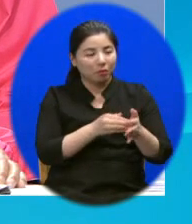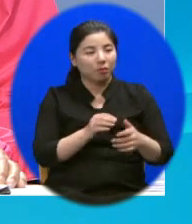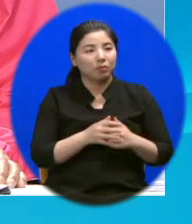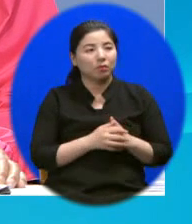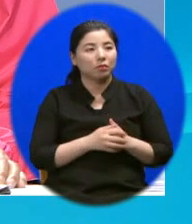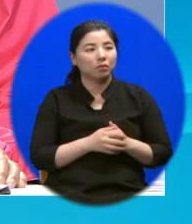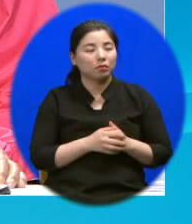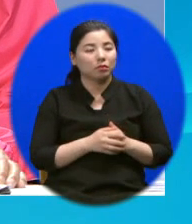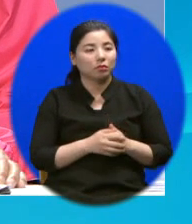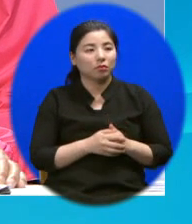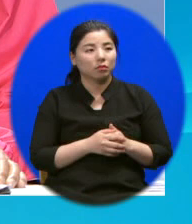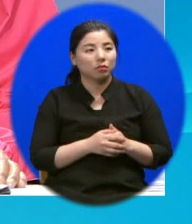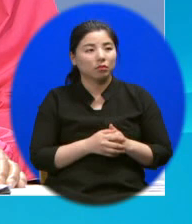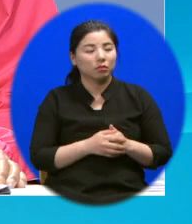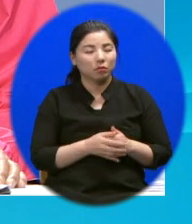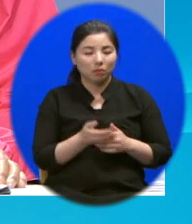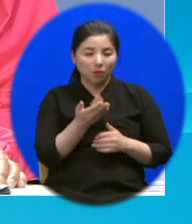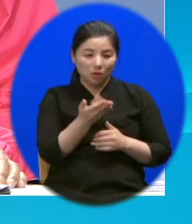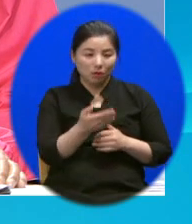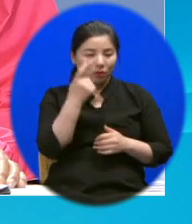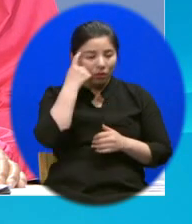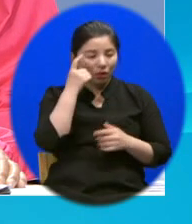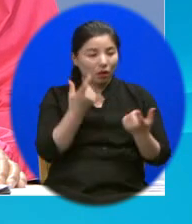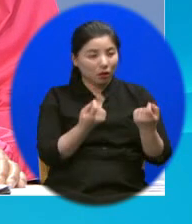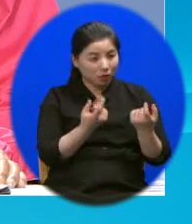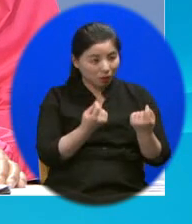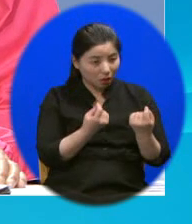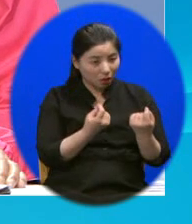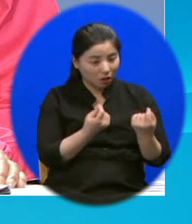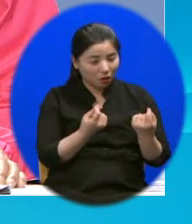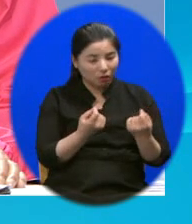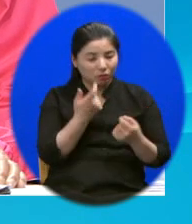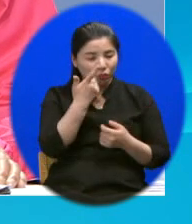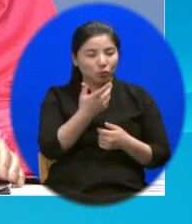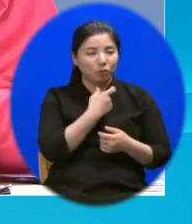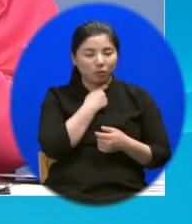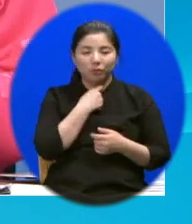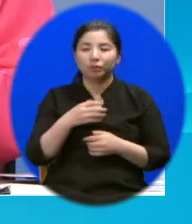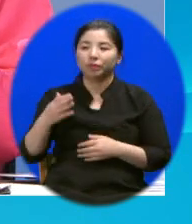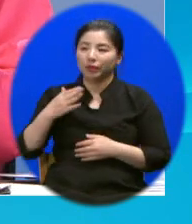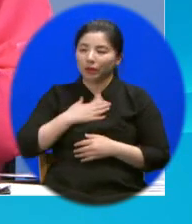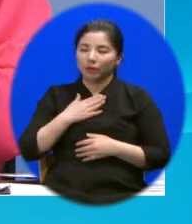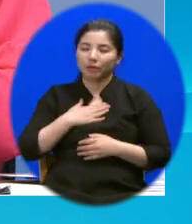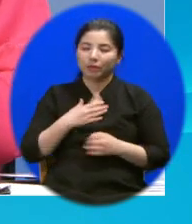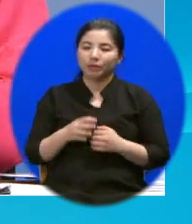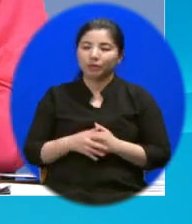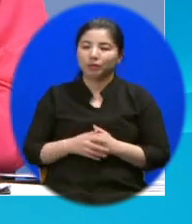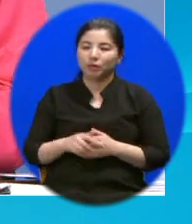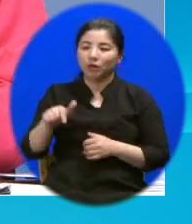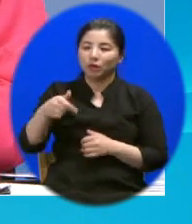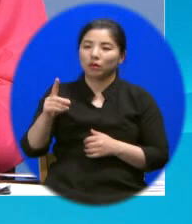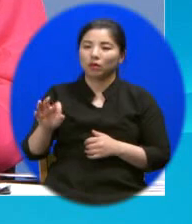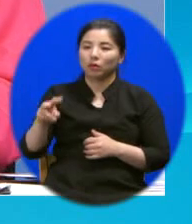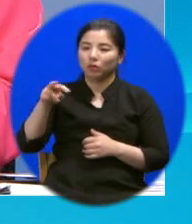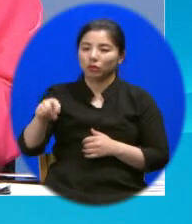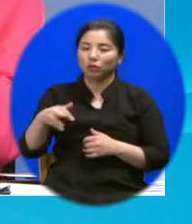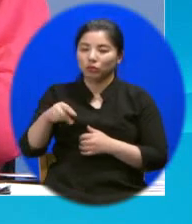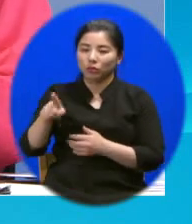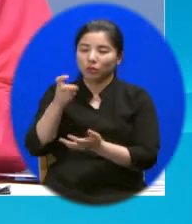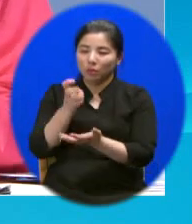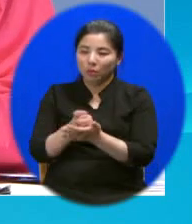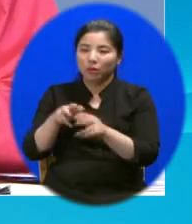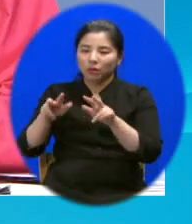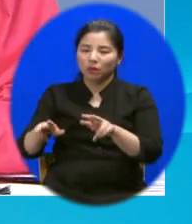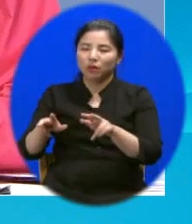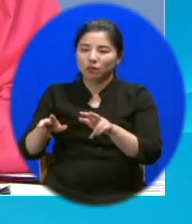보았습니다 경우 분께서도 같은 생각이 신지 여쭙고 싶습니다 전원 여 공수 접어 빛 은 지금